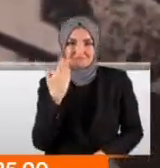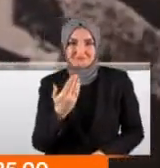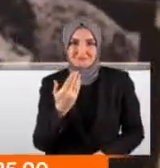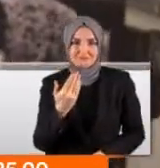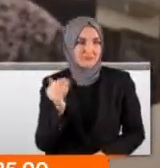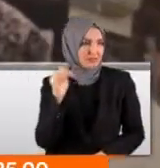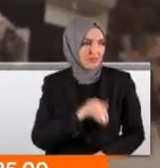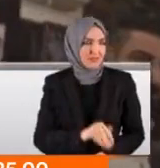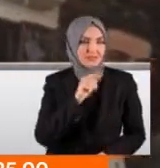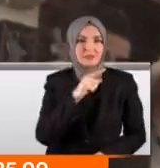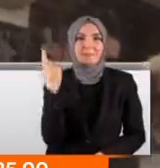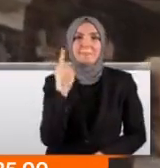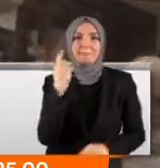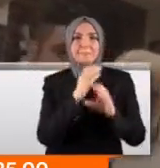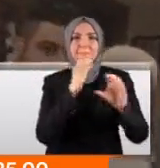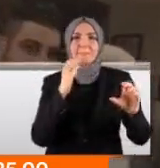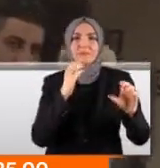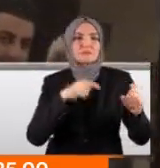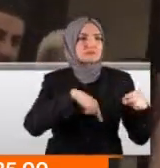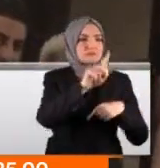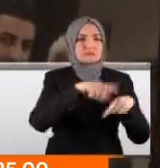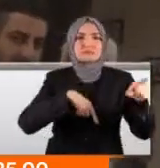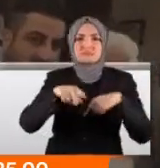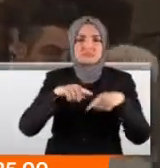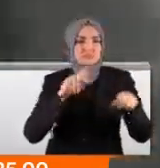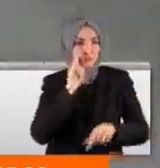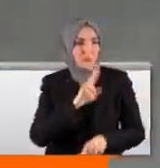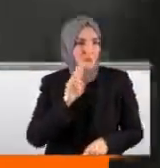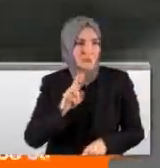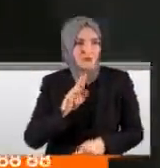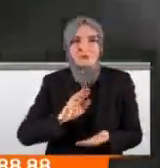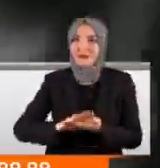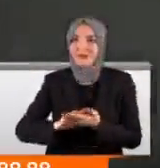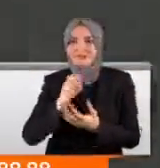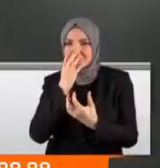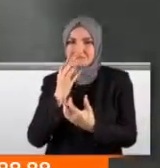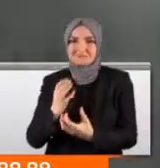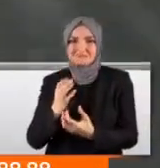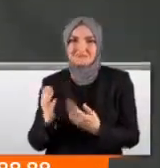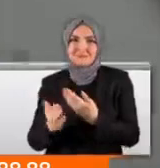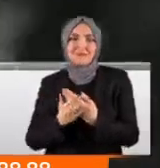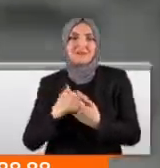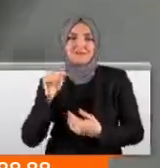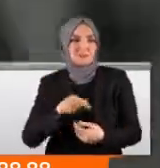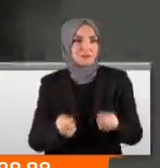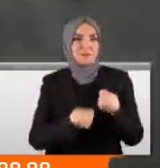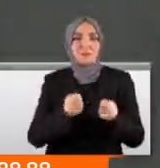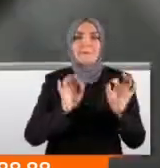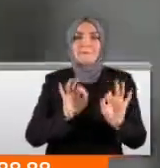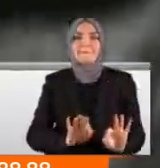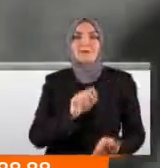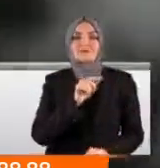İşte o sokakta gördüğü bir arkadaşının sayesinde setlerde çalışmaya başladı. Yavaş Gel Güzelim filminin setinde bir oyuncunun dayak